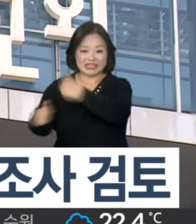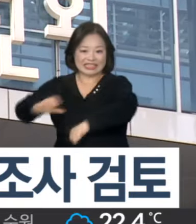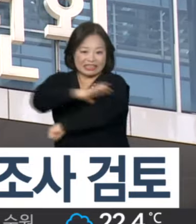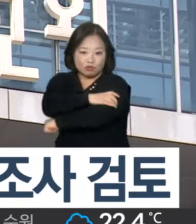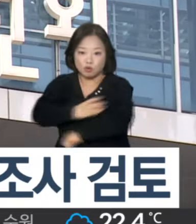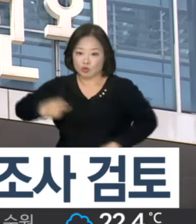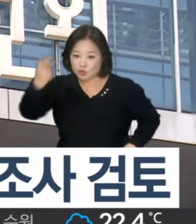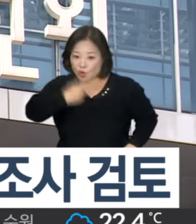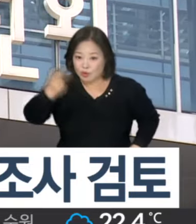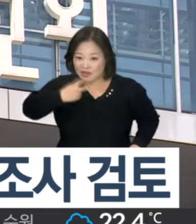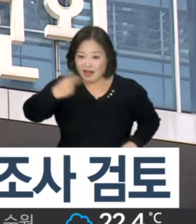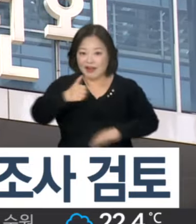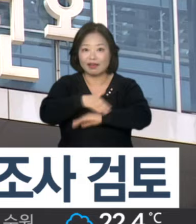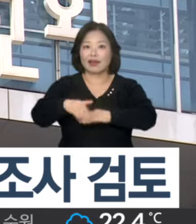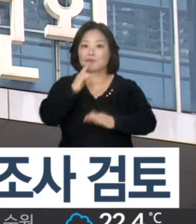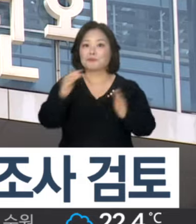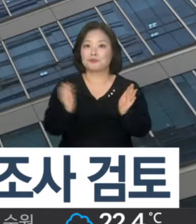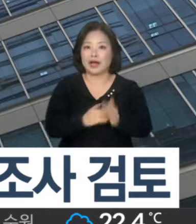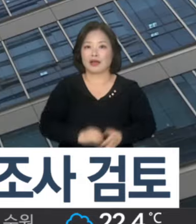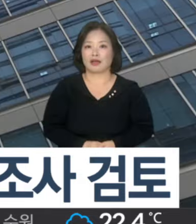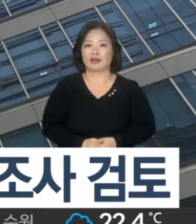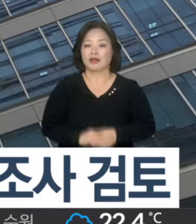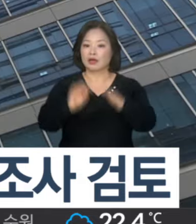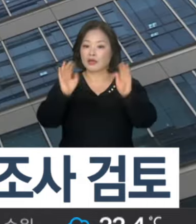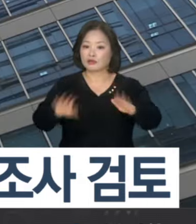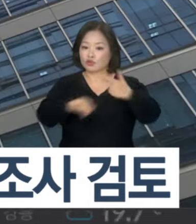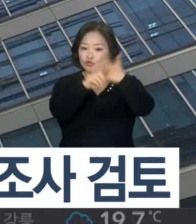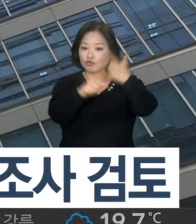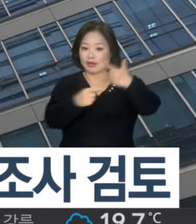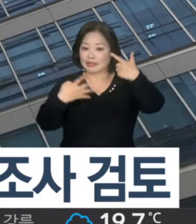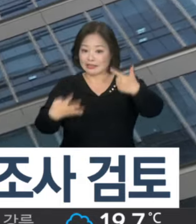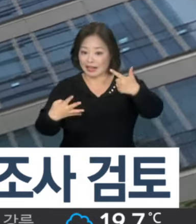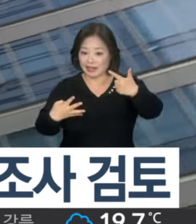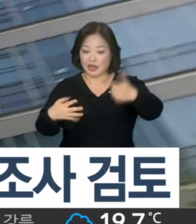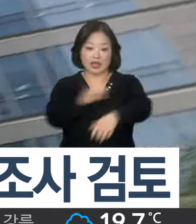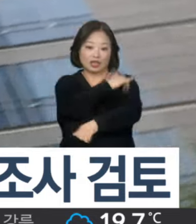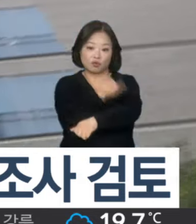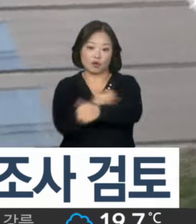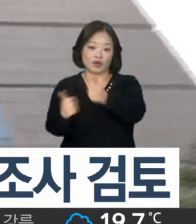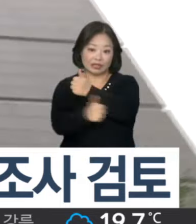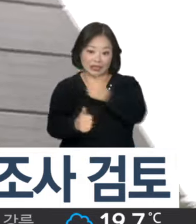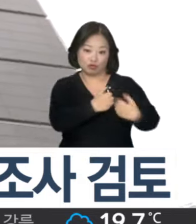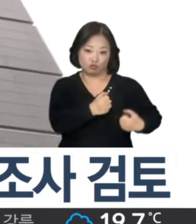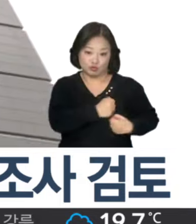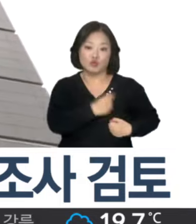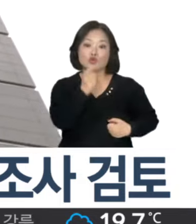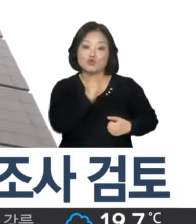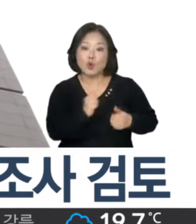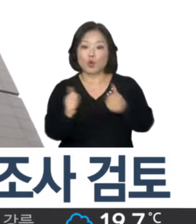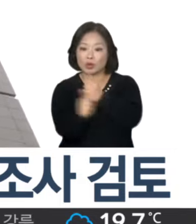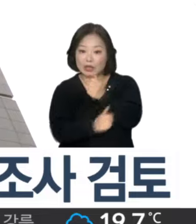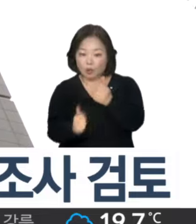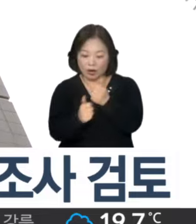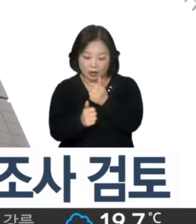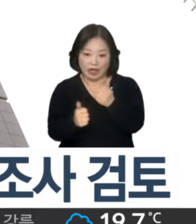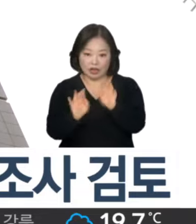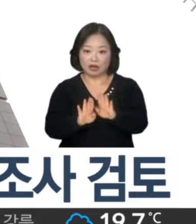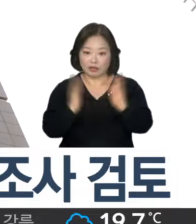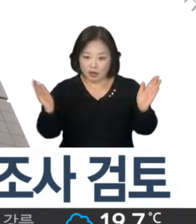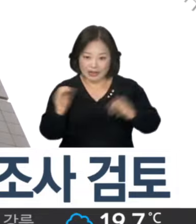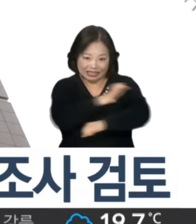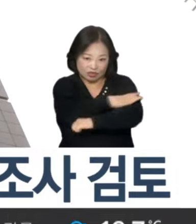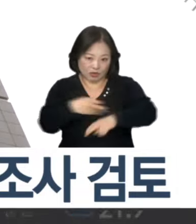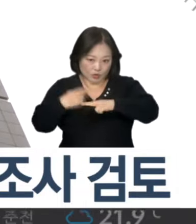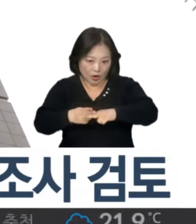조사 여부를 검토할 예정입니다 인권위는 다음 달 4일 인권위 군인권 소위원회 심의를 통해 직권조사